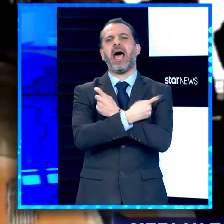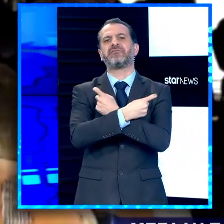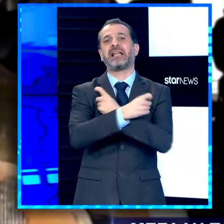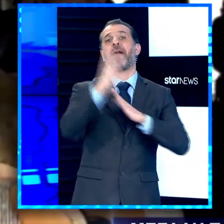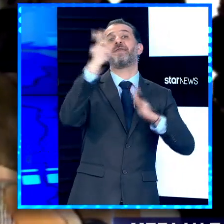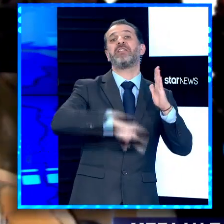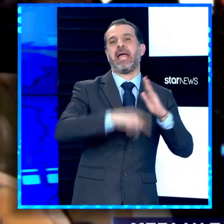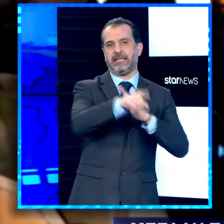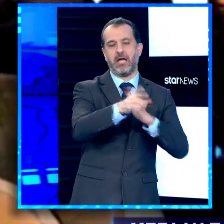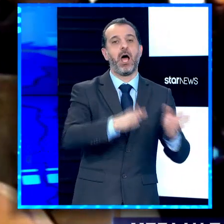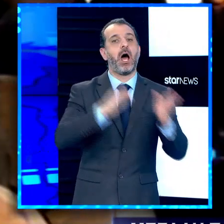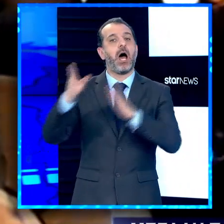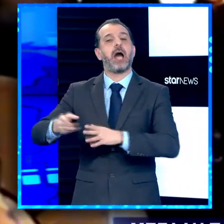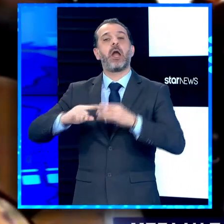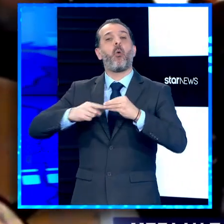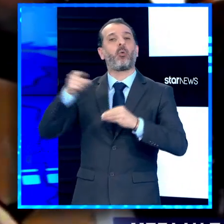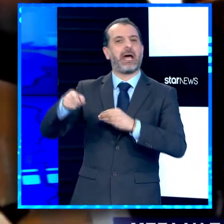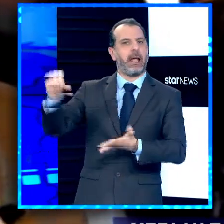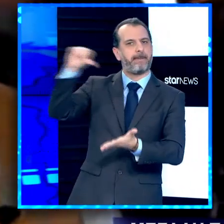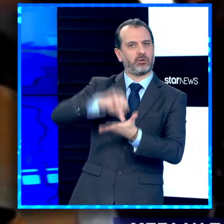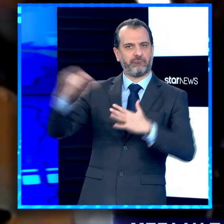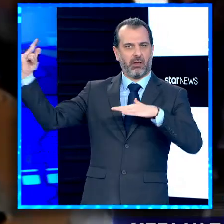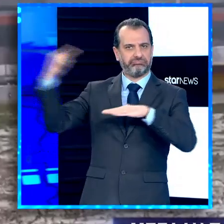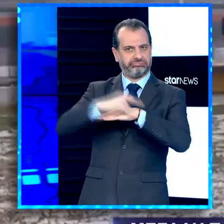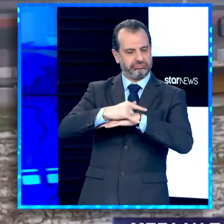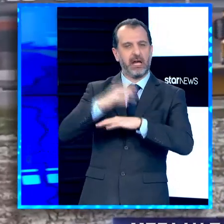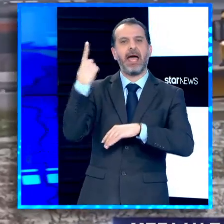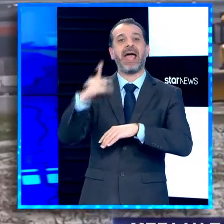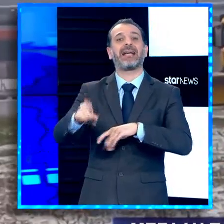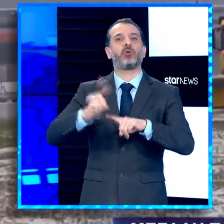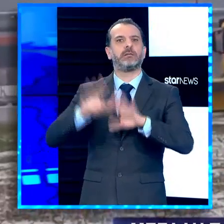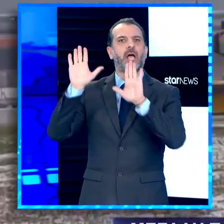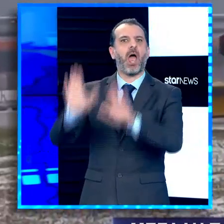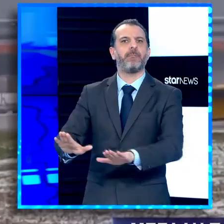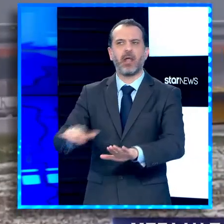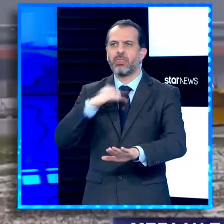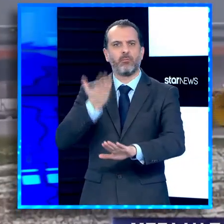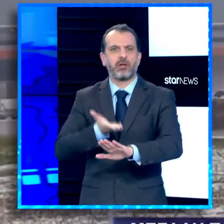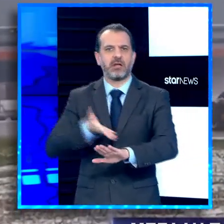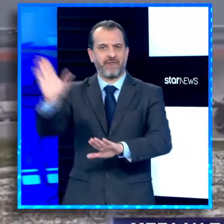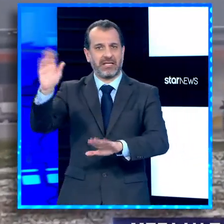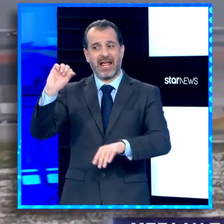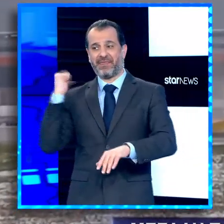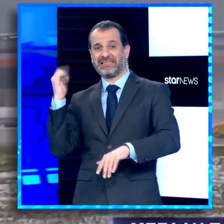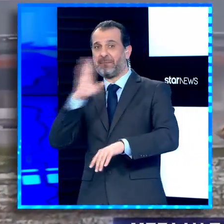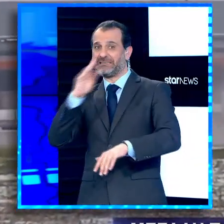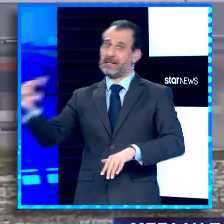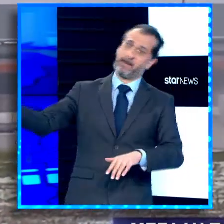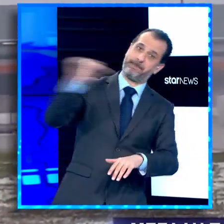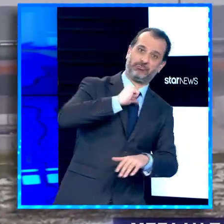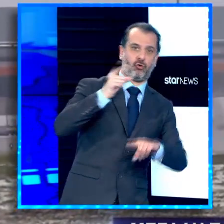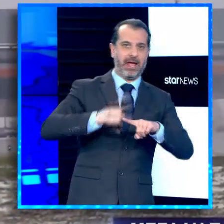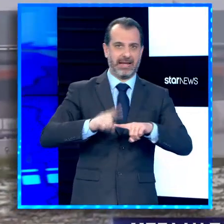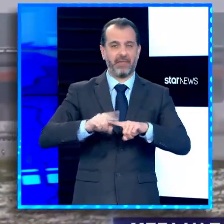θρίλερ στο αεροδρόμιο της Βουδαπέστης για 100 περίπου Έλληνες είναι σε εξέλιξη. Ήταν να επιστρέψουν χθες το μεσημέρι στην Ελλάδα, αλλά